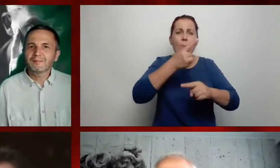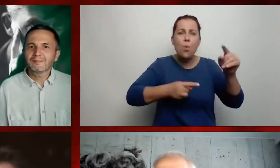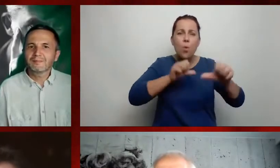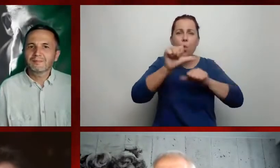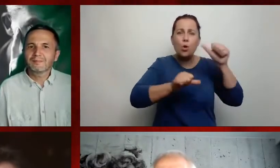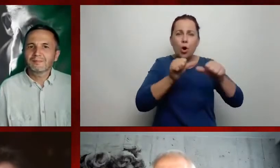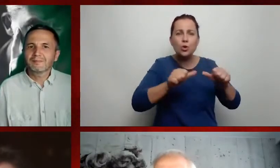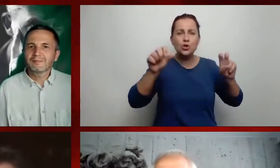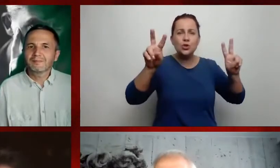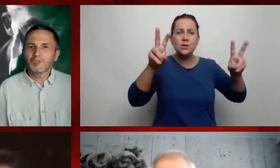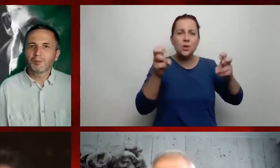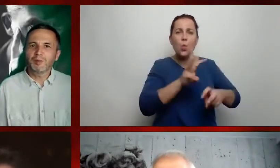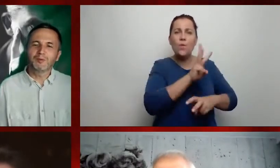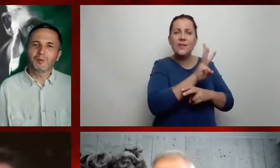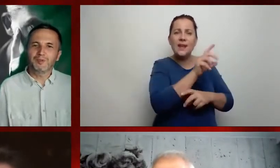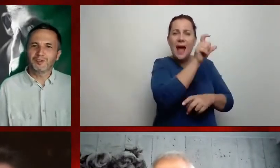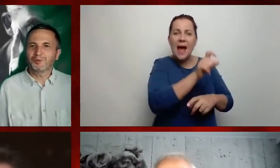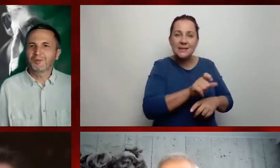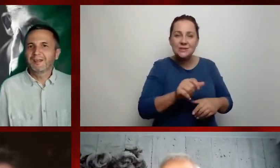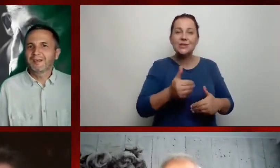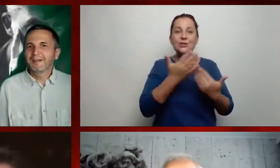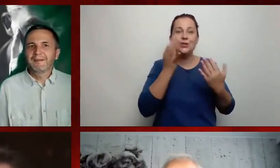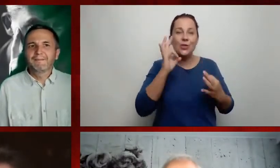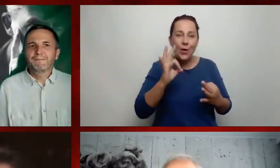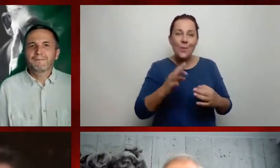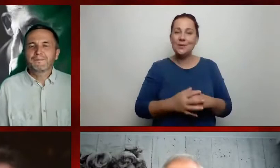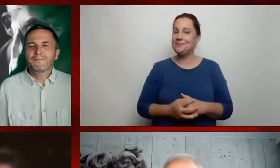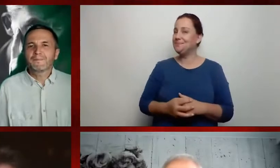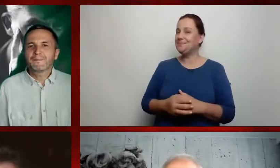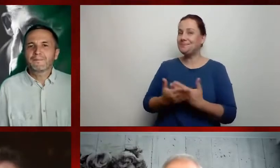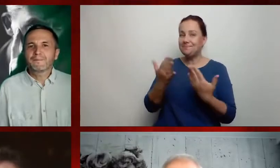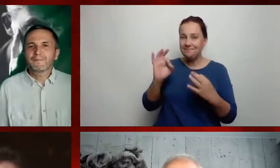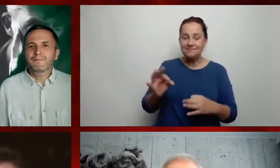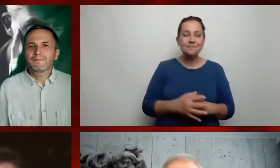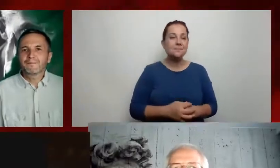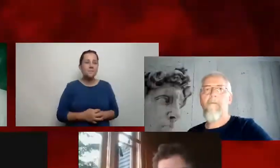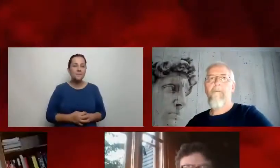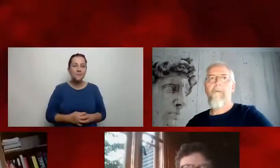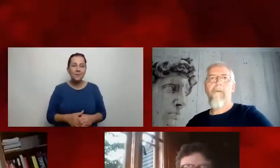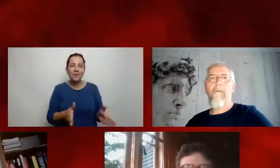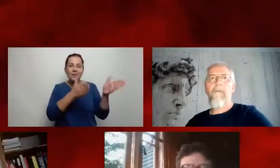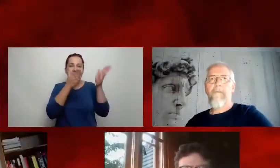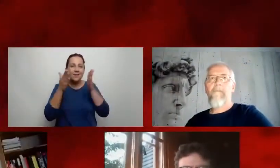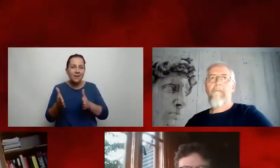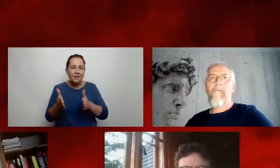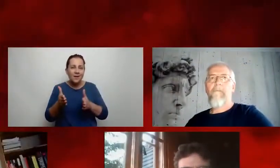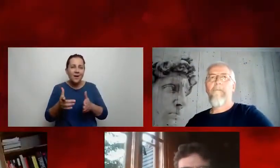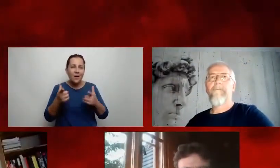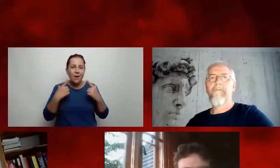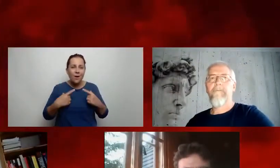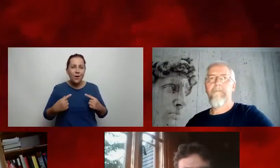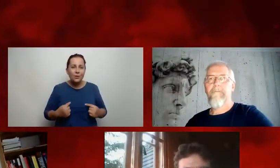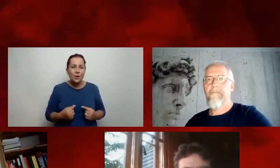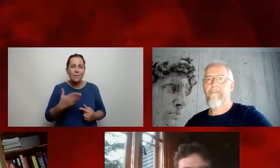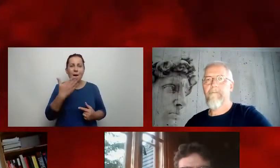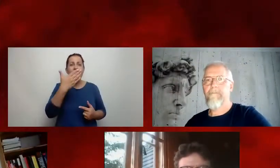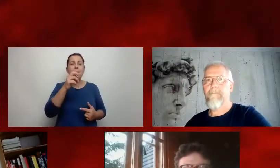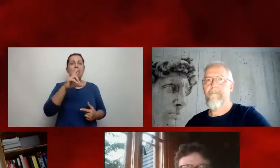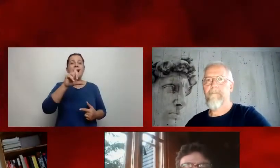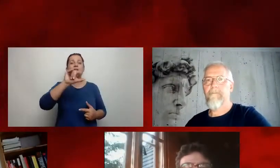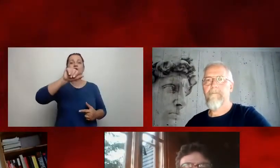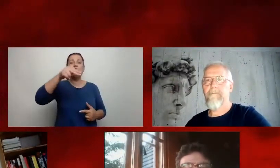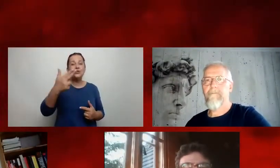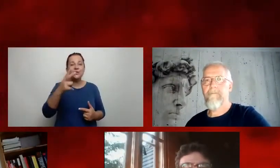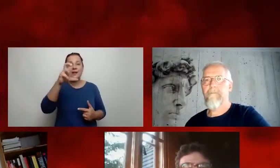Tak. Dzień dobry, dobry wieczór. Witam także pana Marcina Chytrego, historyka i nauczyciela